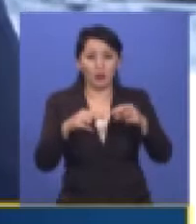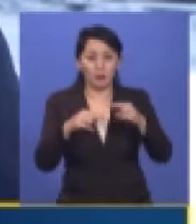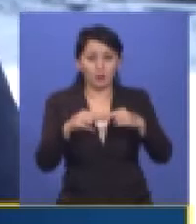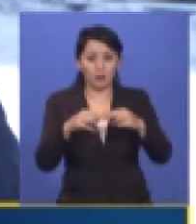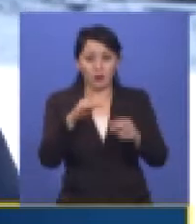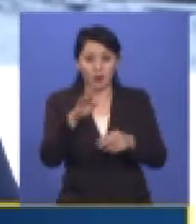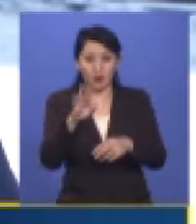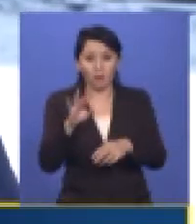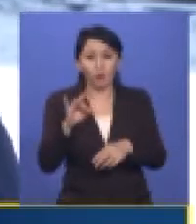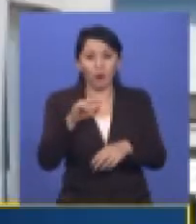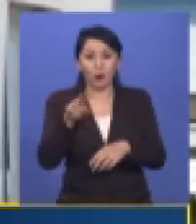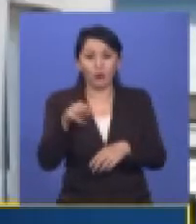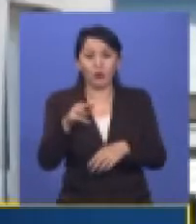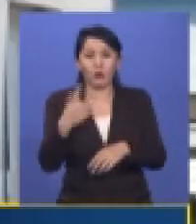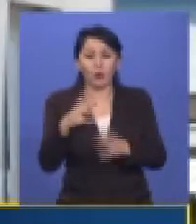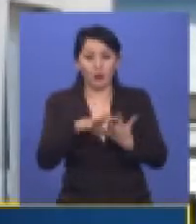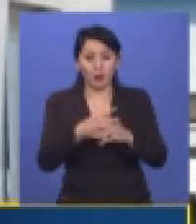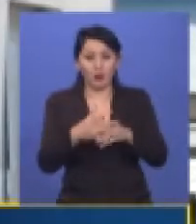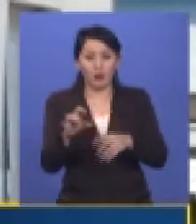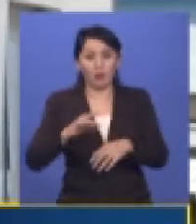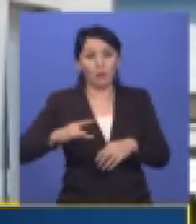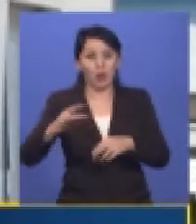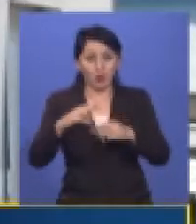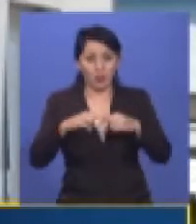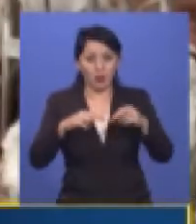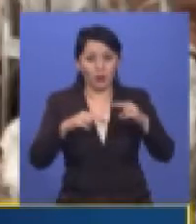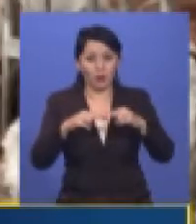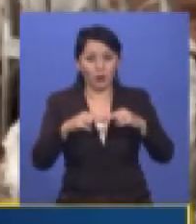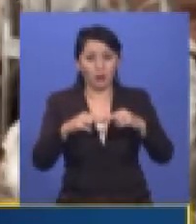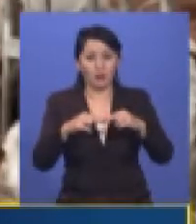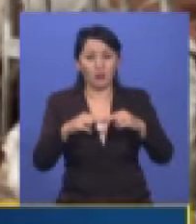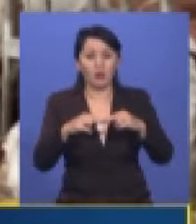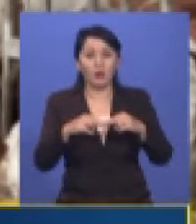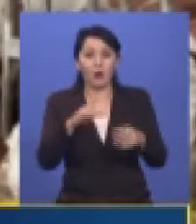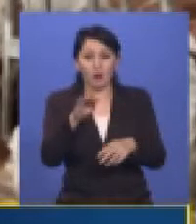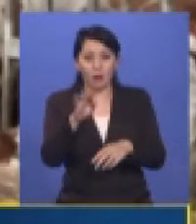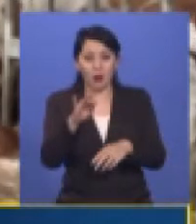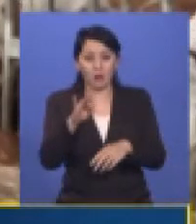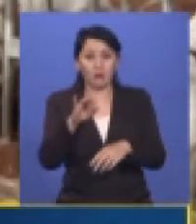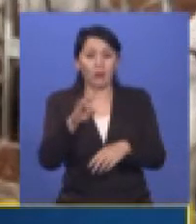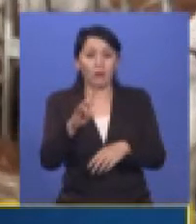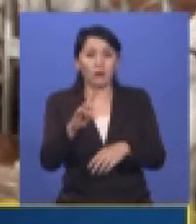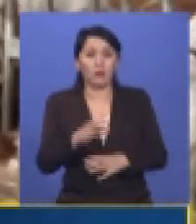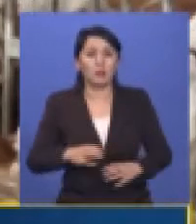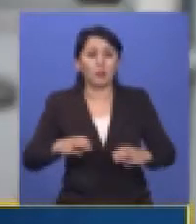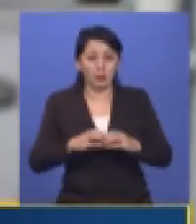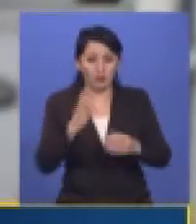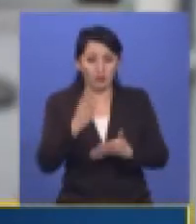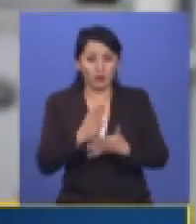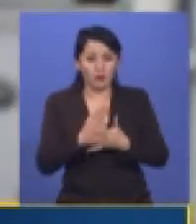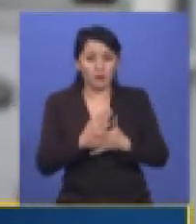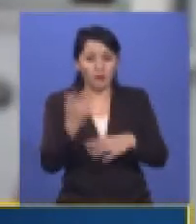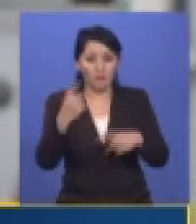скейтборд площадкалар селді шауылда. Ауданда бой көтерген ірі нысандардың бірі ол астық привольный жауапкершілігі шектеулі серіктестігінің